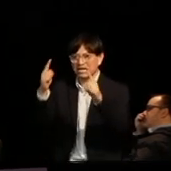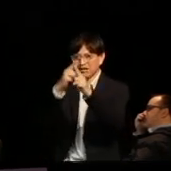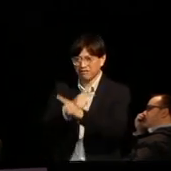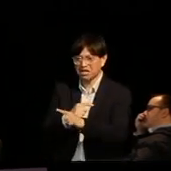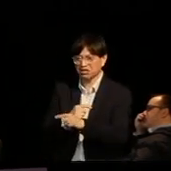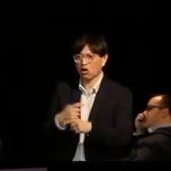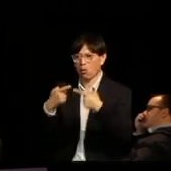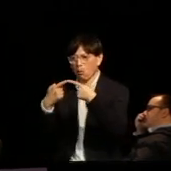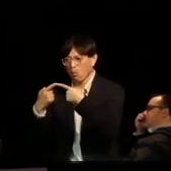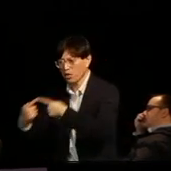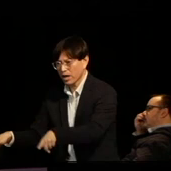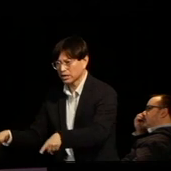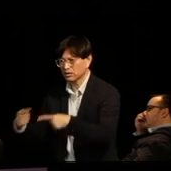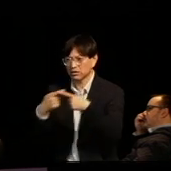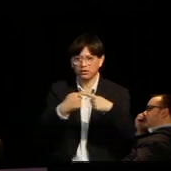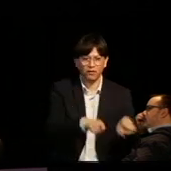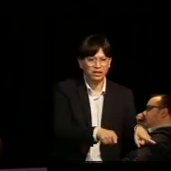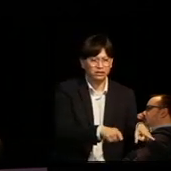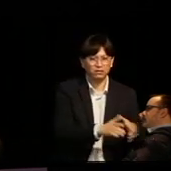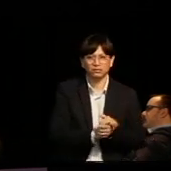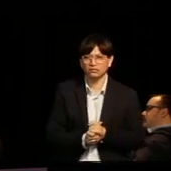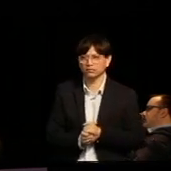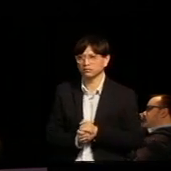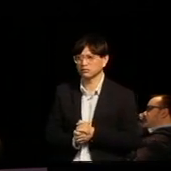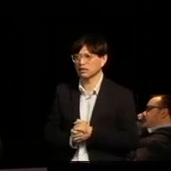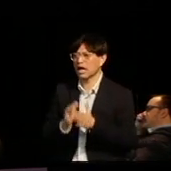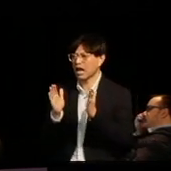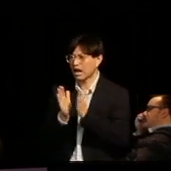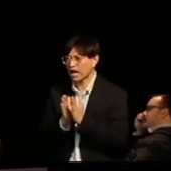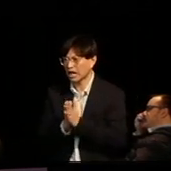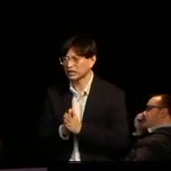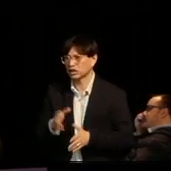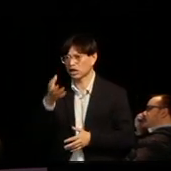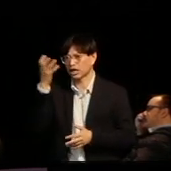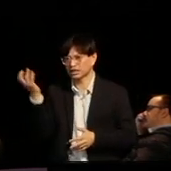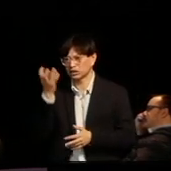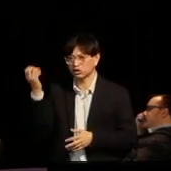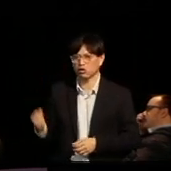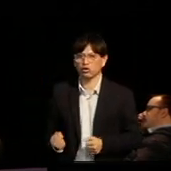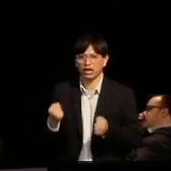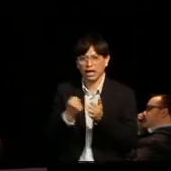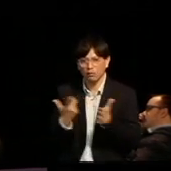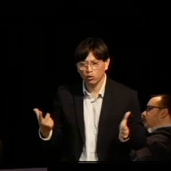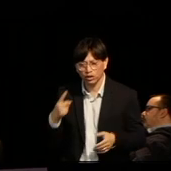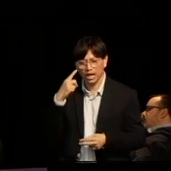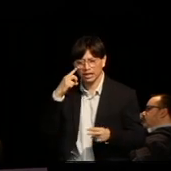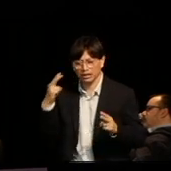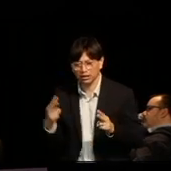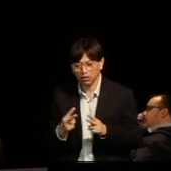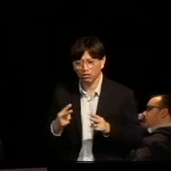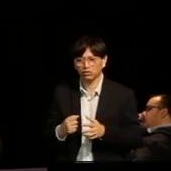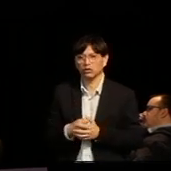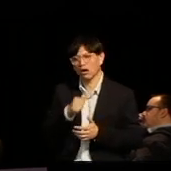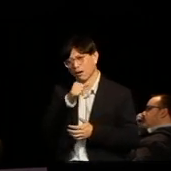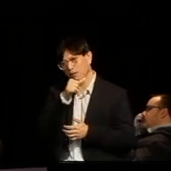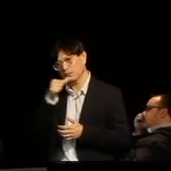questi numeri quindi il che vuol dire che la catechesi è un'occasione veramente particolare di incontro no E quindi bisogna farci